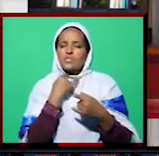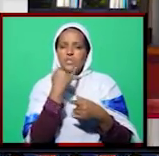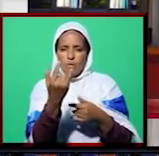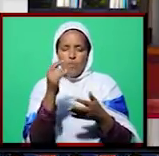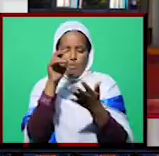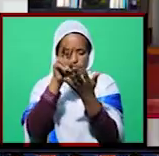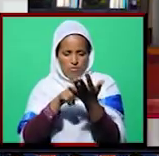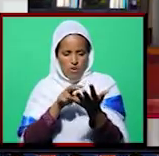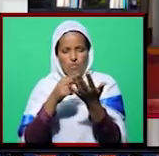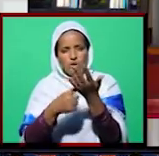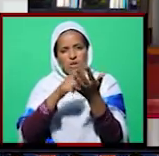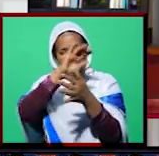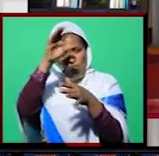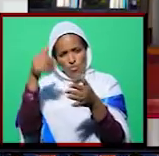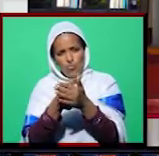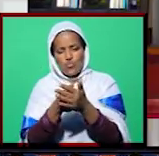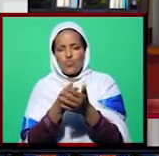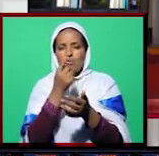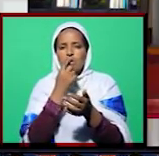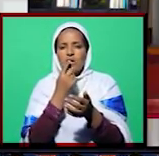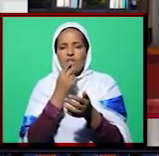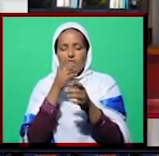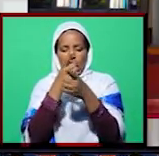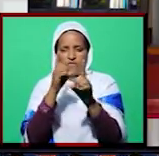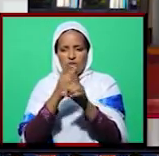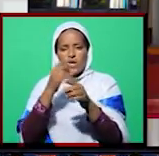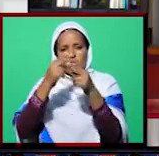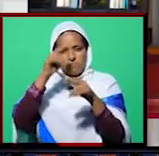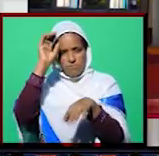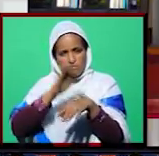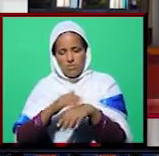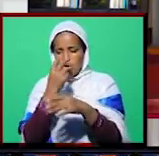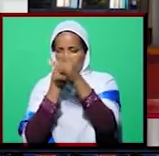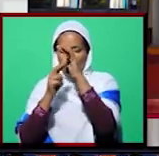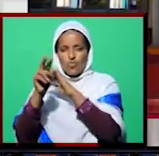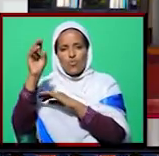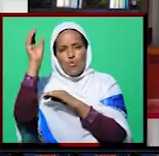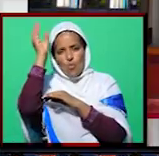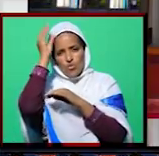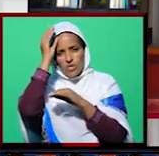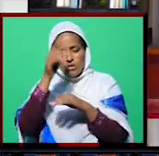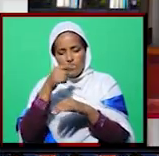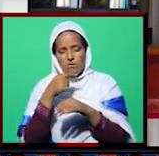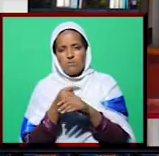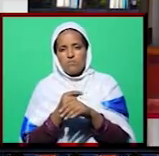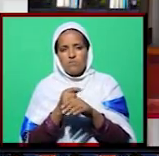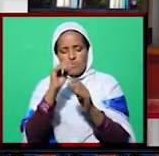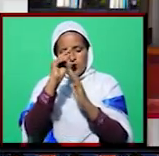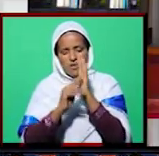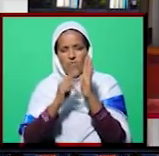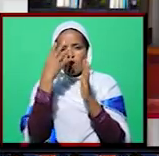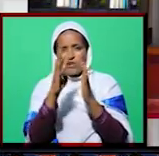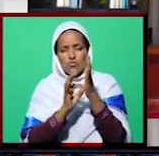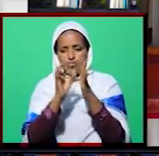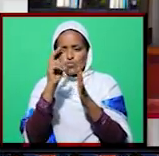ነው፣ ዜማው ንባቡ፣ ይሄ ሁሉ ምንባባቱ የከንፈር ፍሬ ተብሎ ይጠራል። ይሄ ነቢዩ ሆሴዕ እንደተናገረው ትንቢተ ሆሴዕ